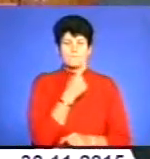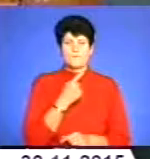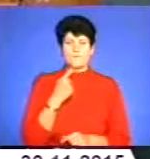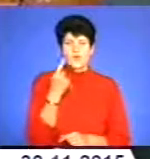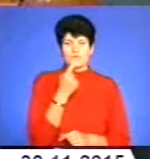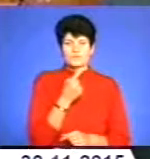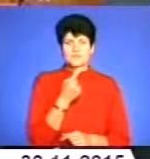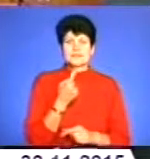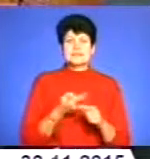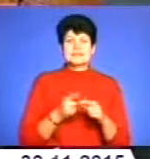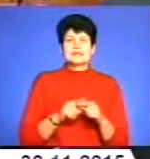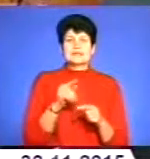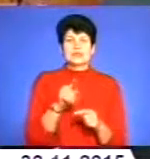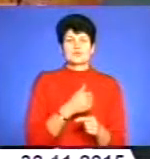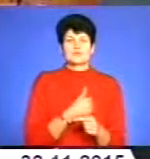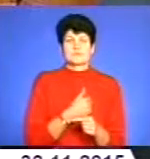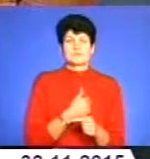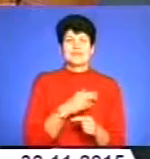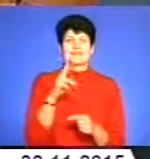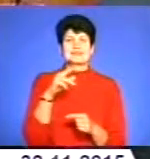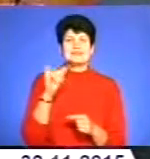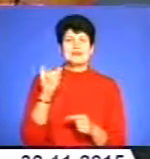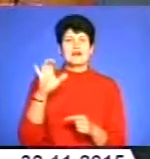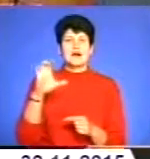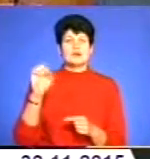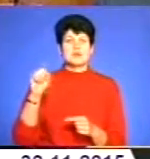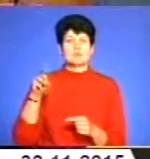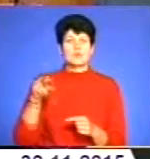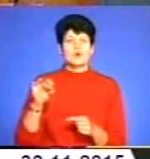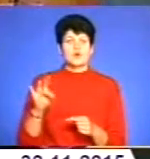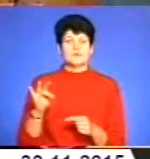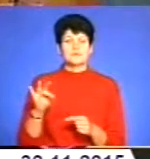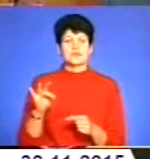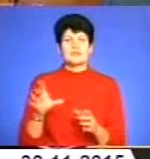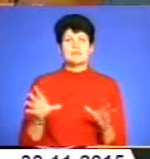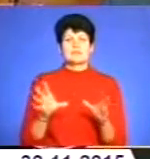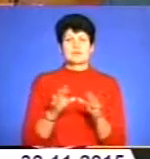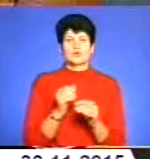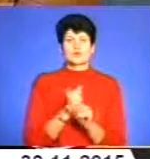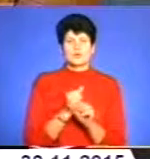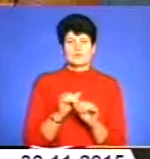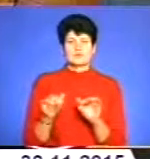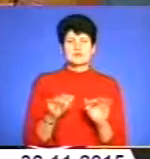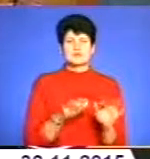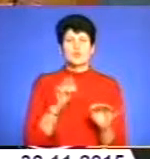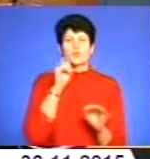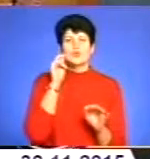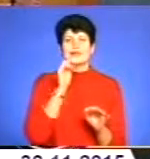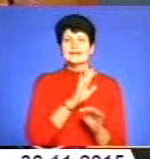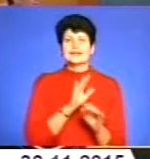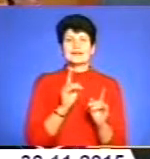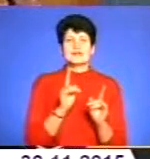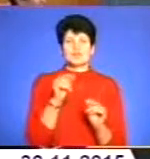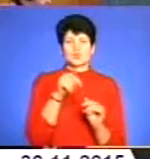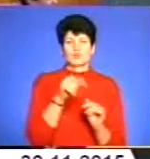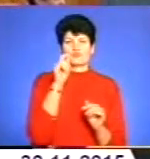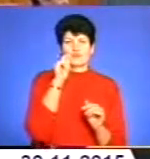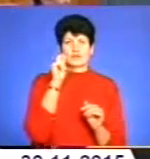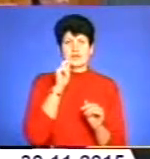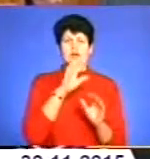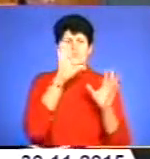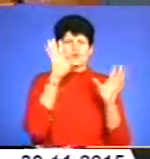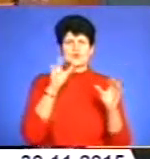це саме якраз ініціатива діаспори, і діаспора далі підтримує, і ми робимо спільну справу. І Україна не тільки тут знаходиться, в Україні, а це ми по